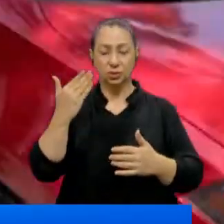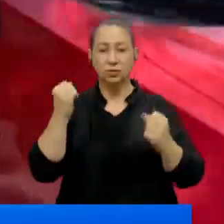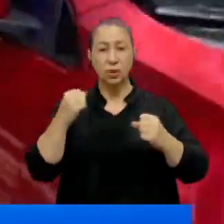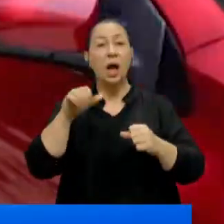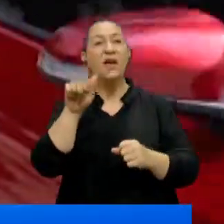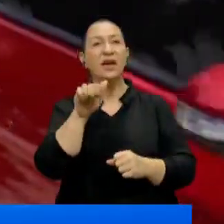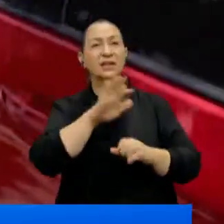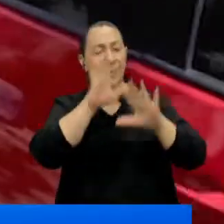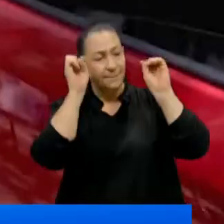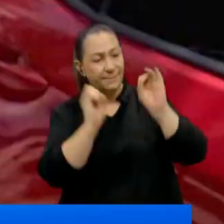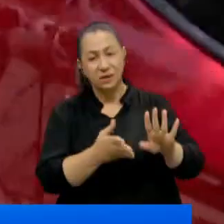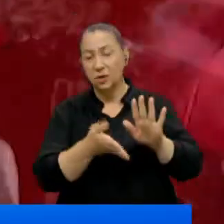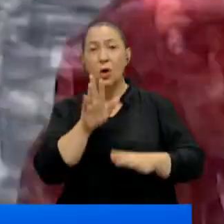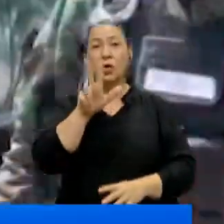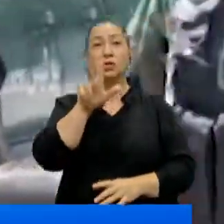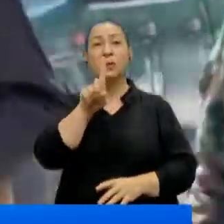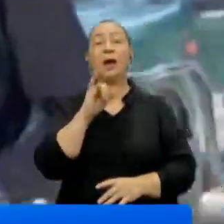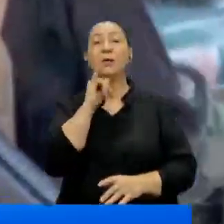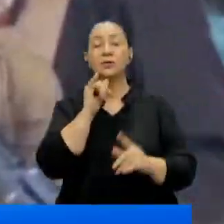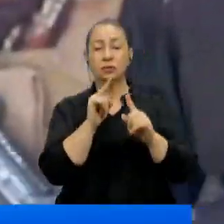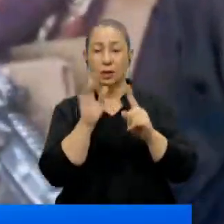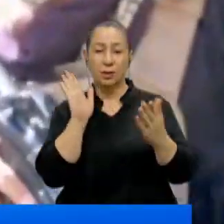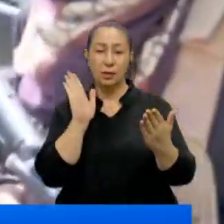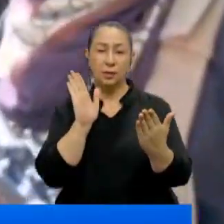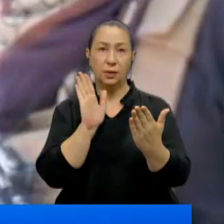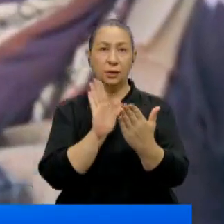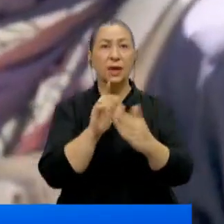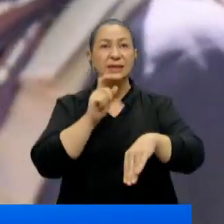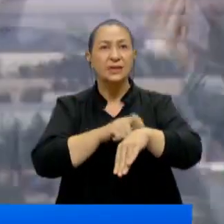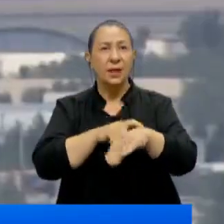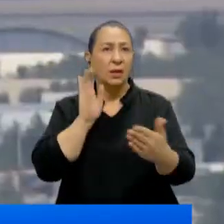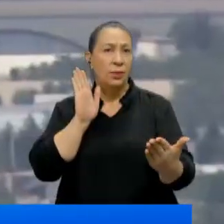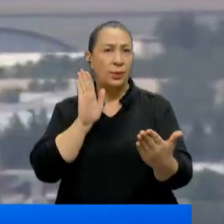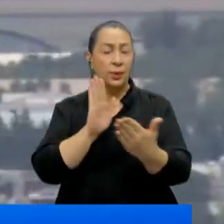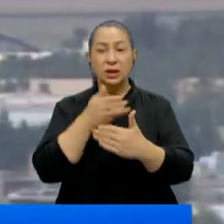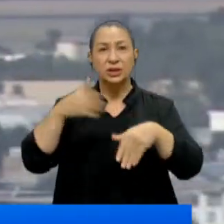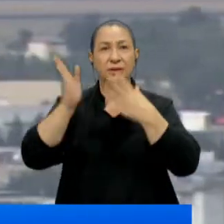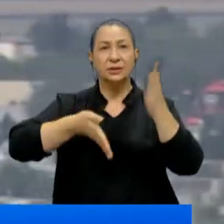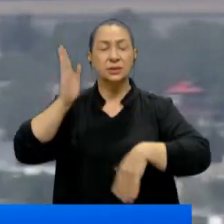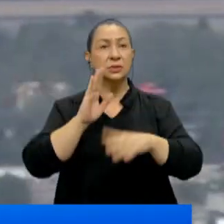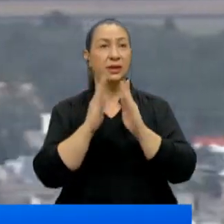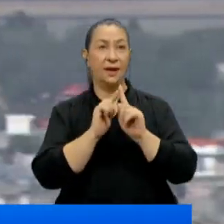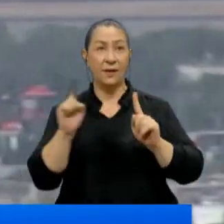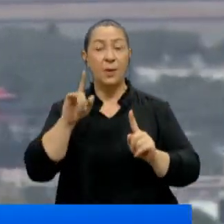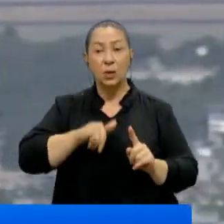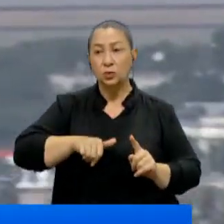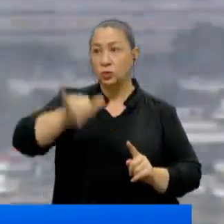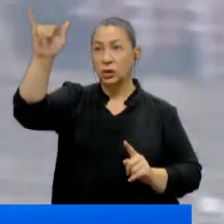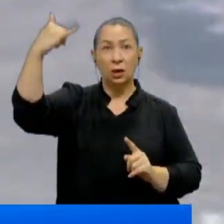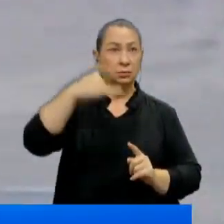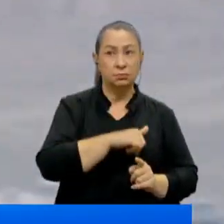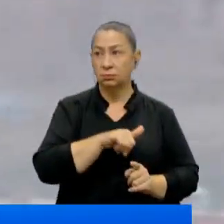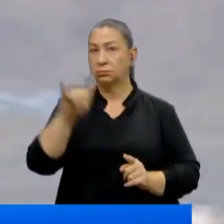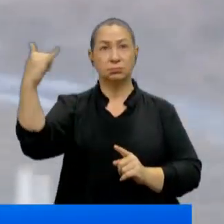Afganistan'ı tamamen terk edeceği 31 Ağustos tarihi yaklaşıyor. Zaman daralırken tahliyeler sürüyor. Uçakların biri inerken